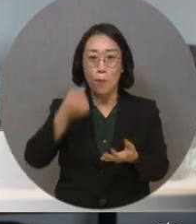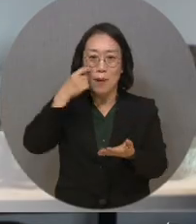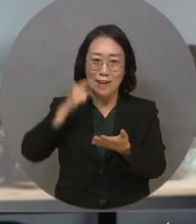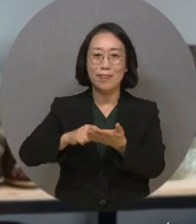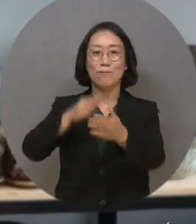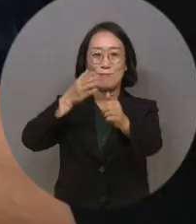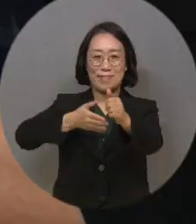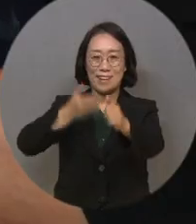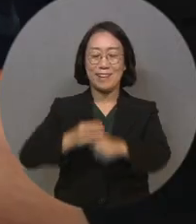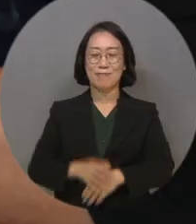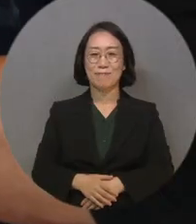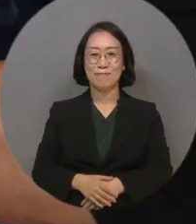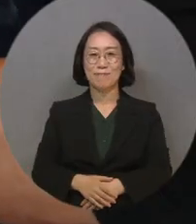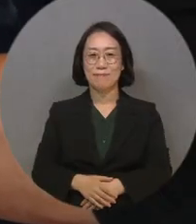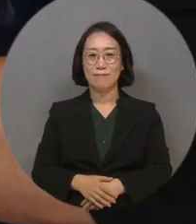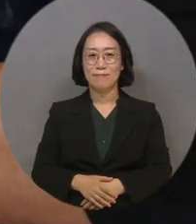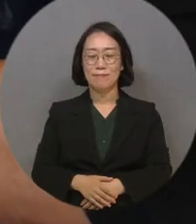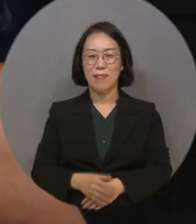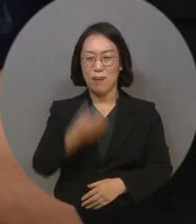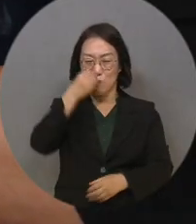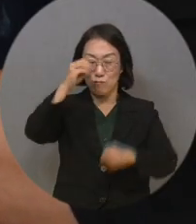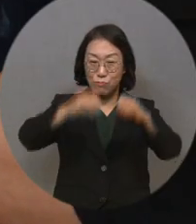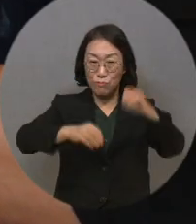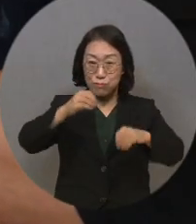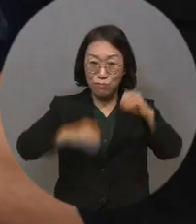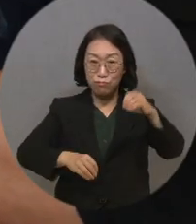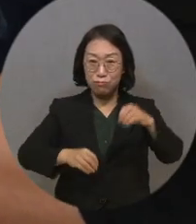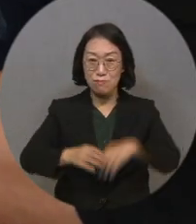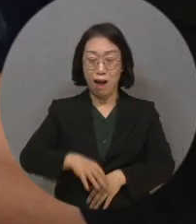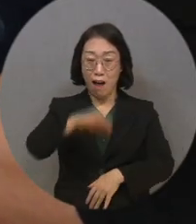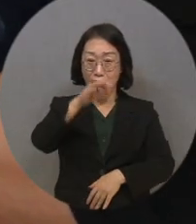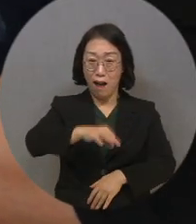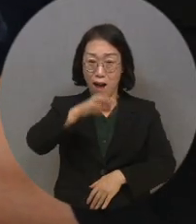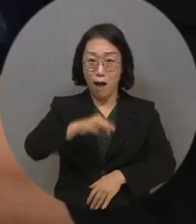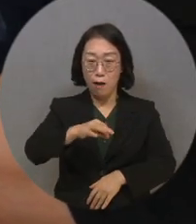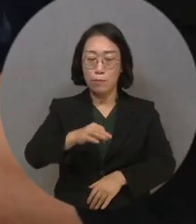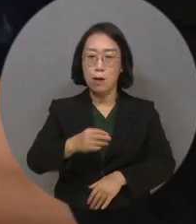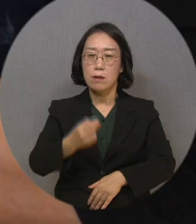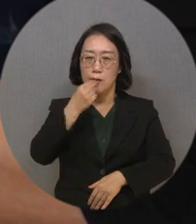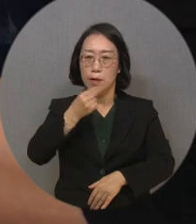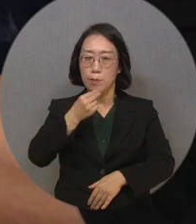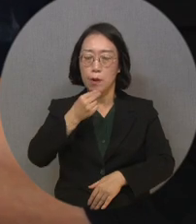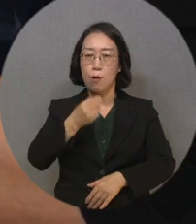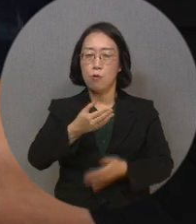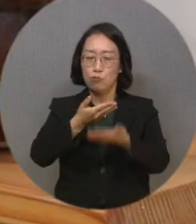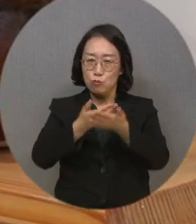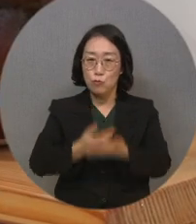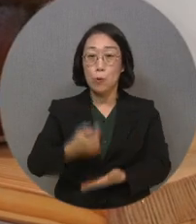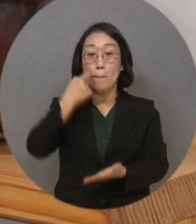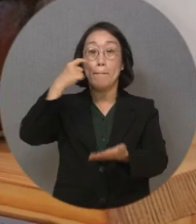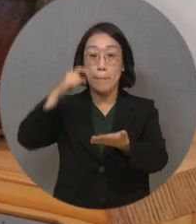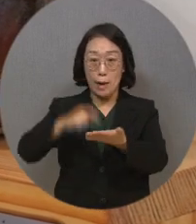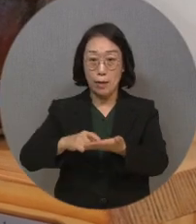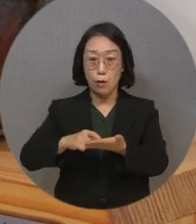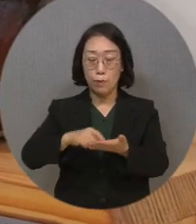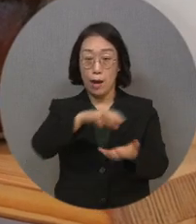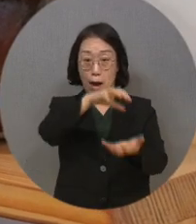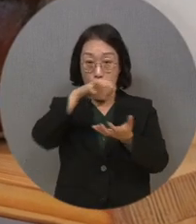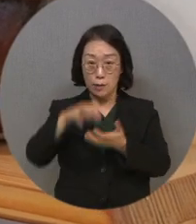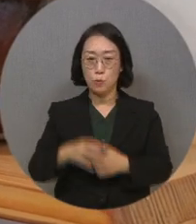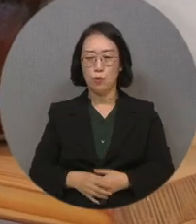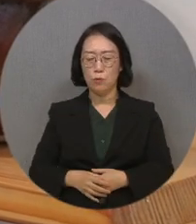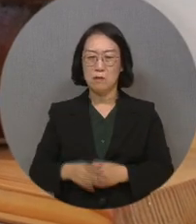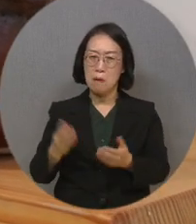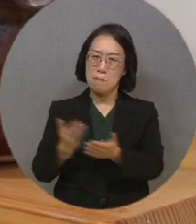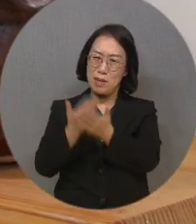좋겠습니다. 쓰레기 더미 속에서도 미미한 생명의 숨을 지나치지 않고 영감을 받아